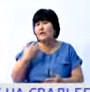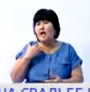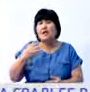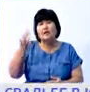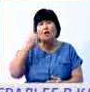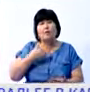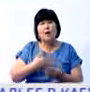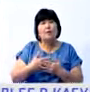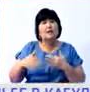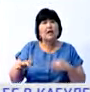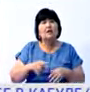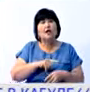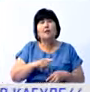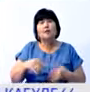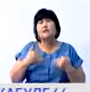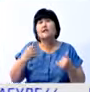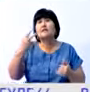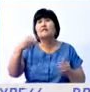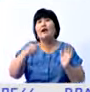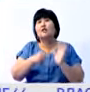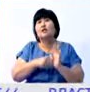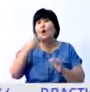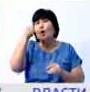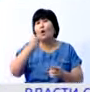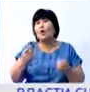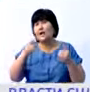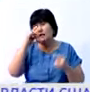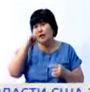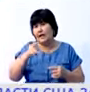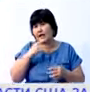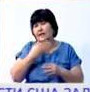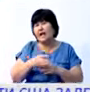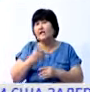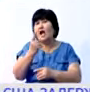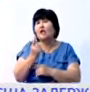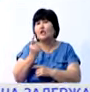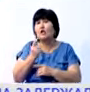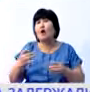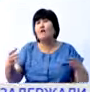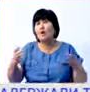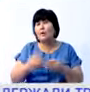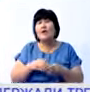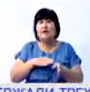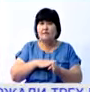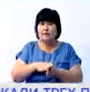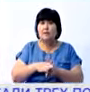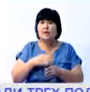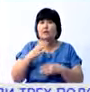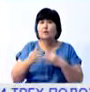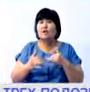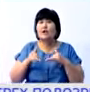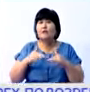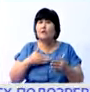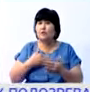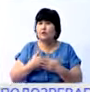Напомним, патриотическая акция проводится в честь 26-й годовщины казахстанского отдельного стрелкового батальона, выполнявшего миротворческую